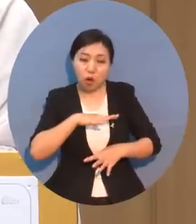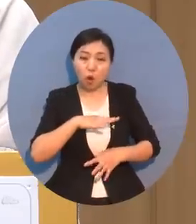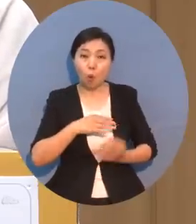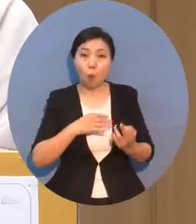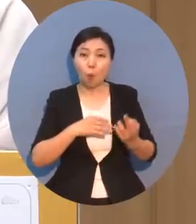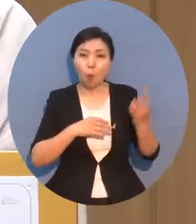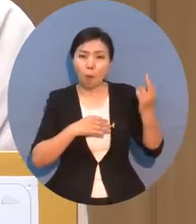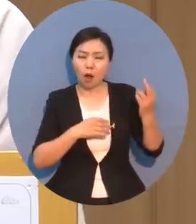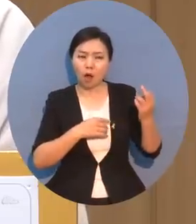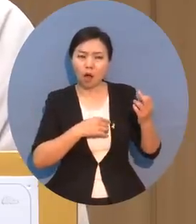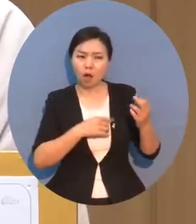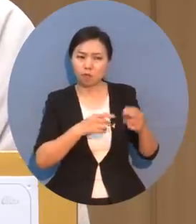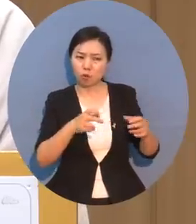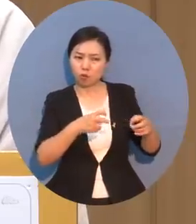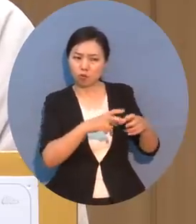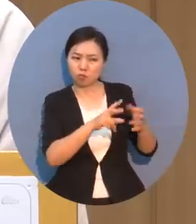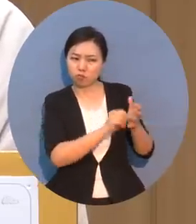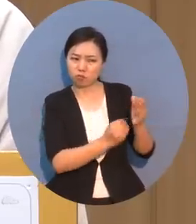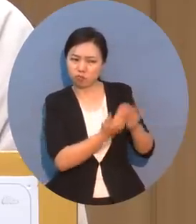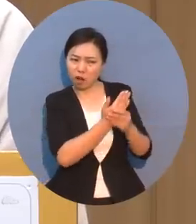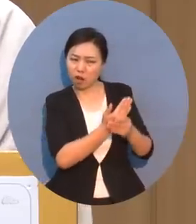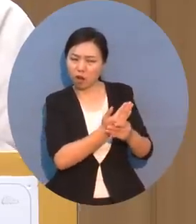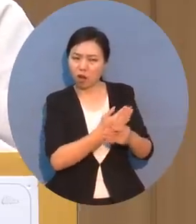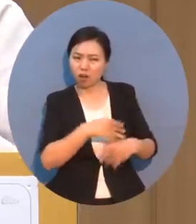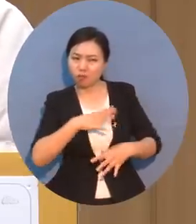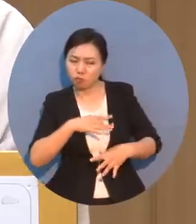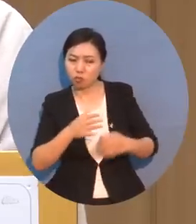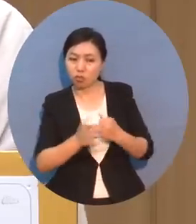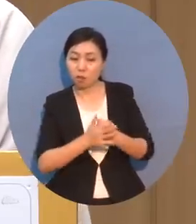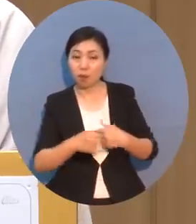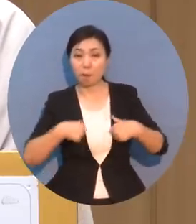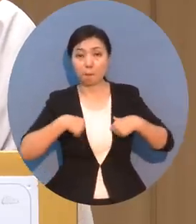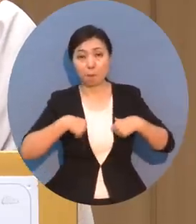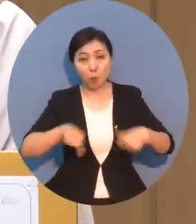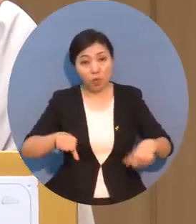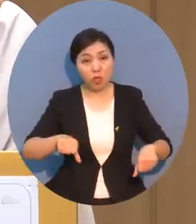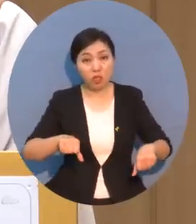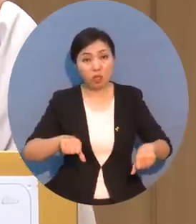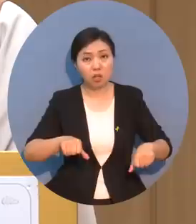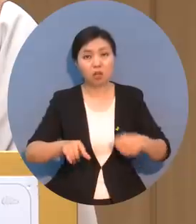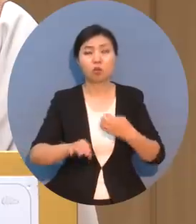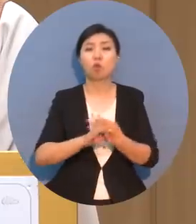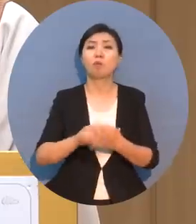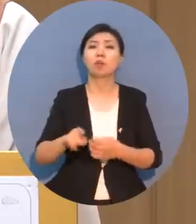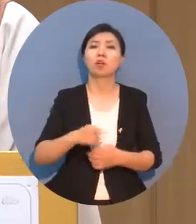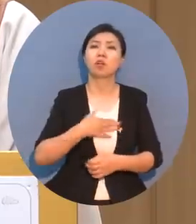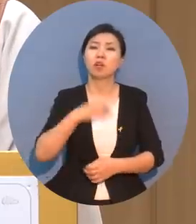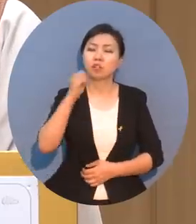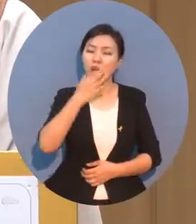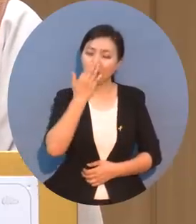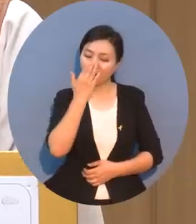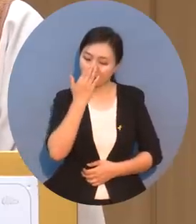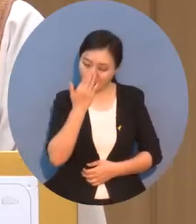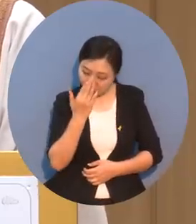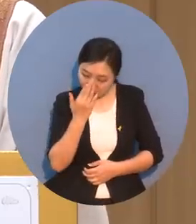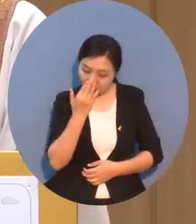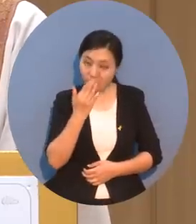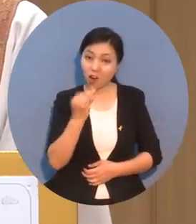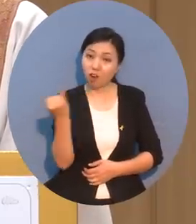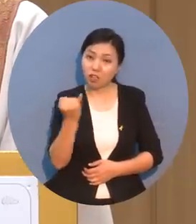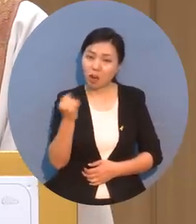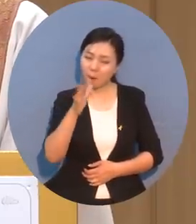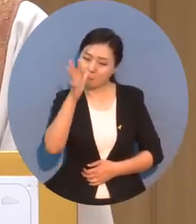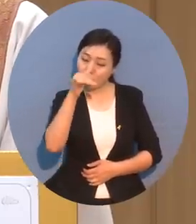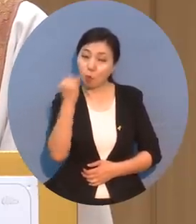무서워가지고 막 오빠가 막 혹시 무슨 사고 낼까 봐 싶어가 그냥 포기한다. 그럼 그건 뭐다? 착한 여자예요.